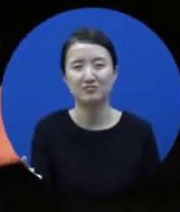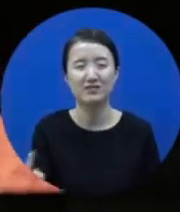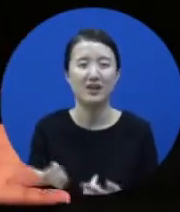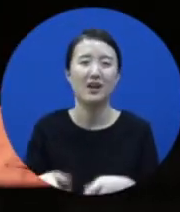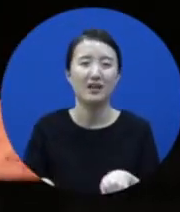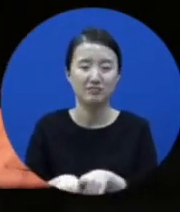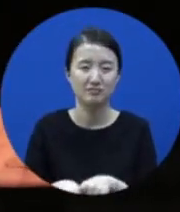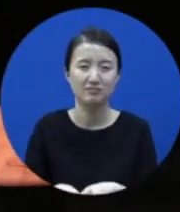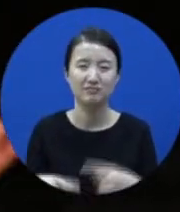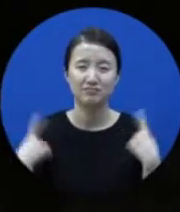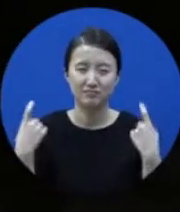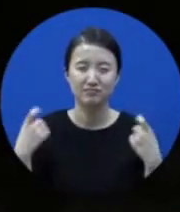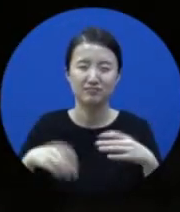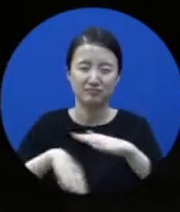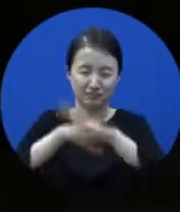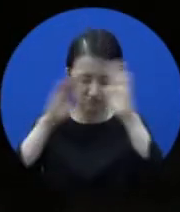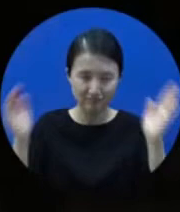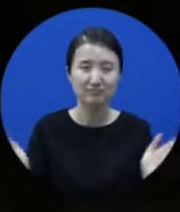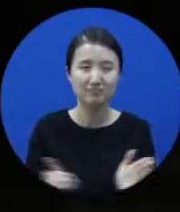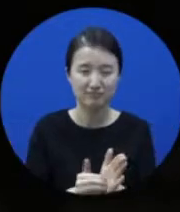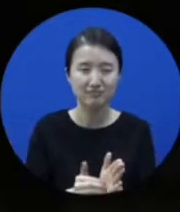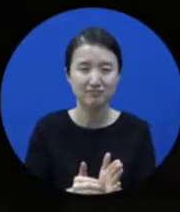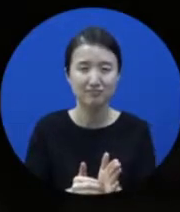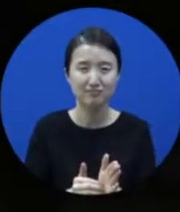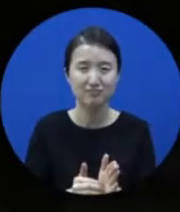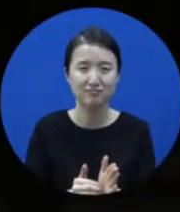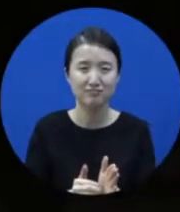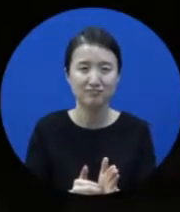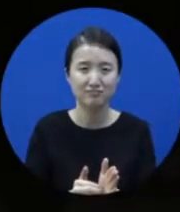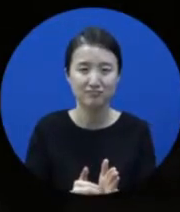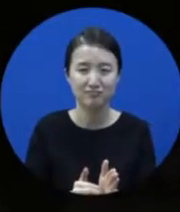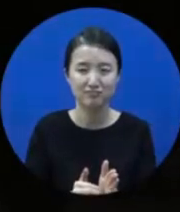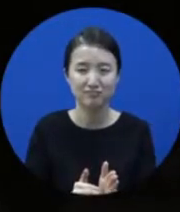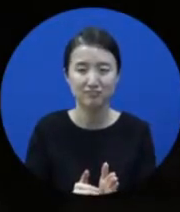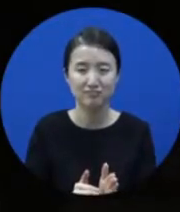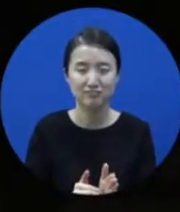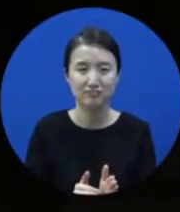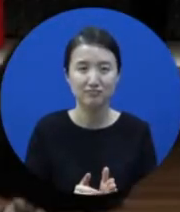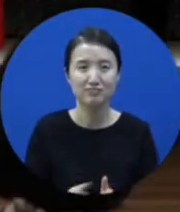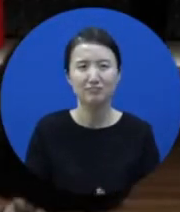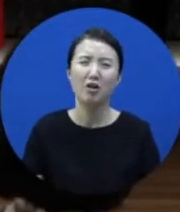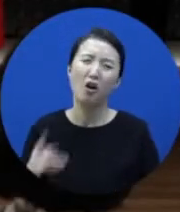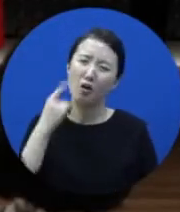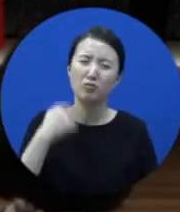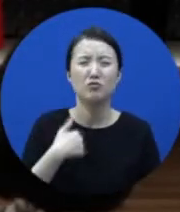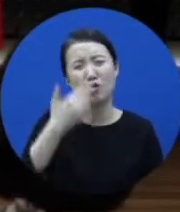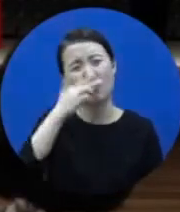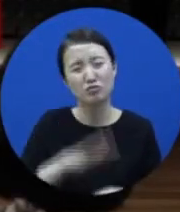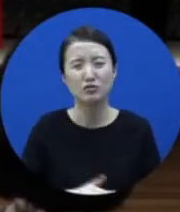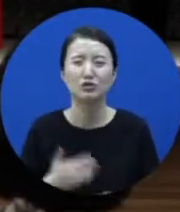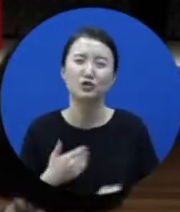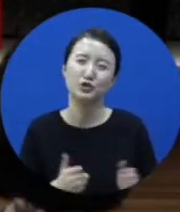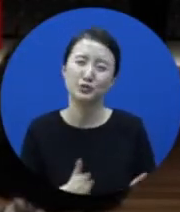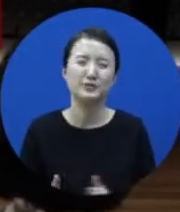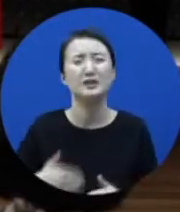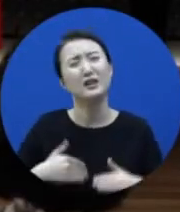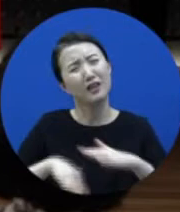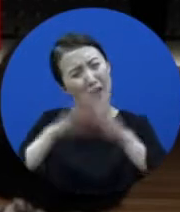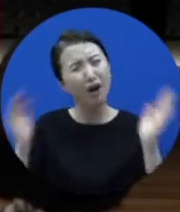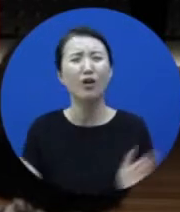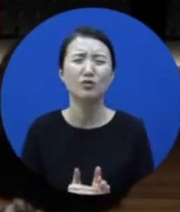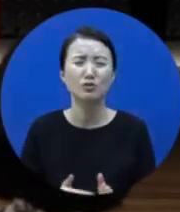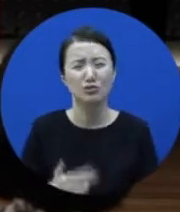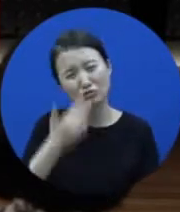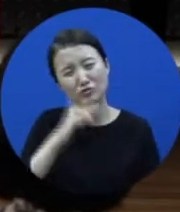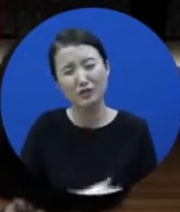다 완벽하게 준비를 해놨는데 이렇게 얘기를 하더라고요. 도착하자마자 따랑 하고 사진을 찍어서 보냈습니다.